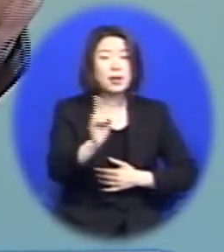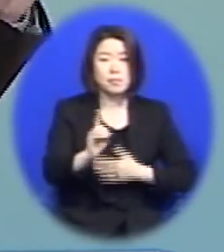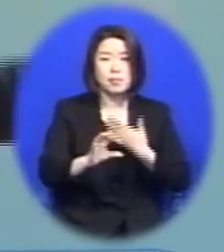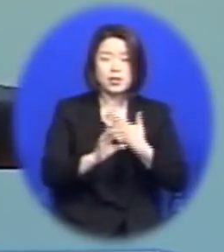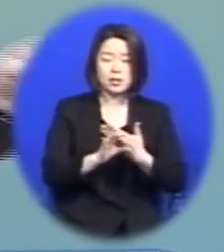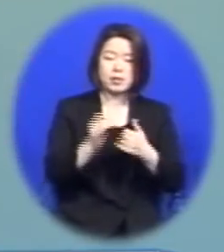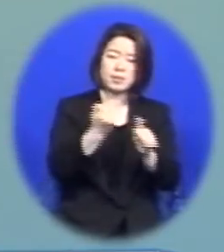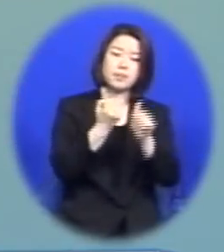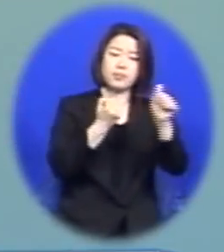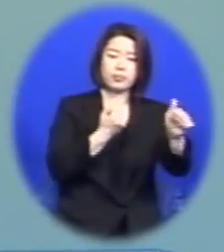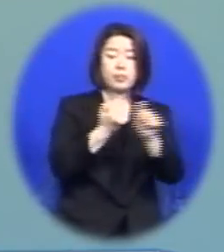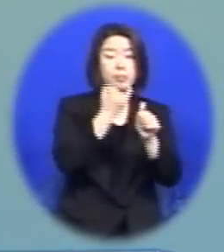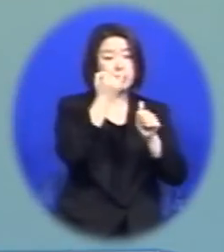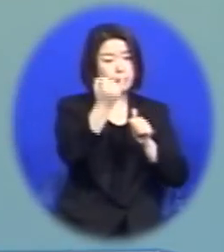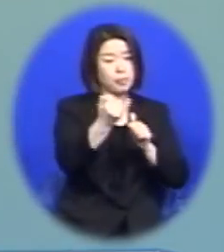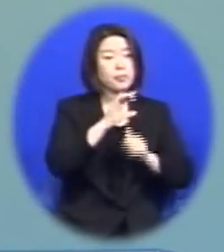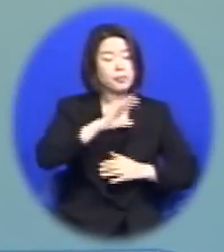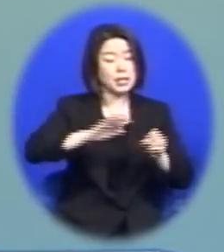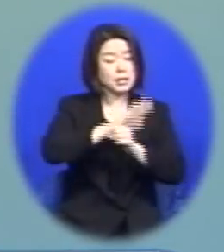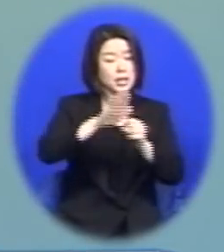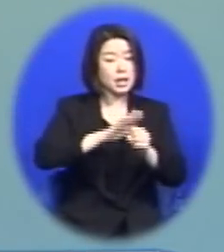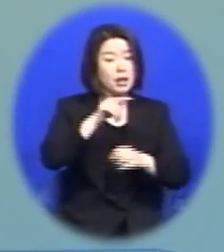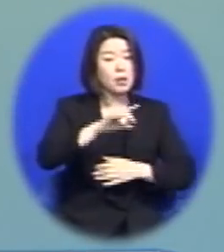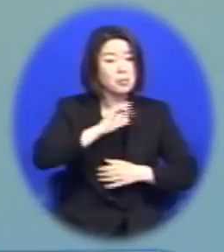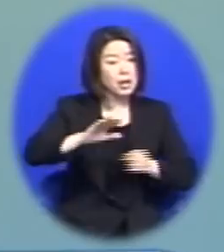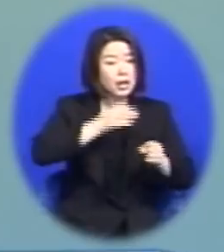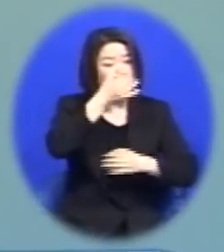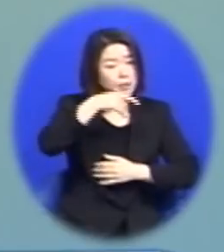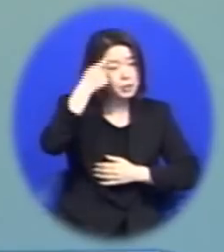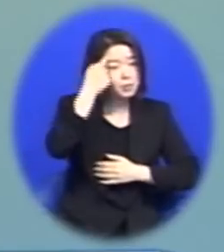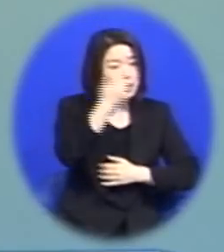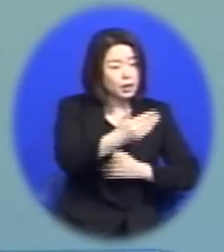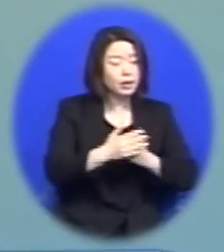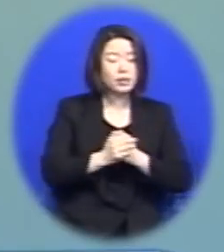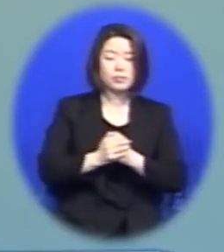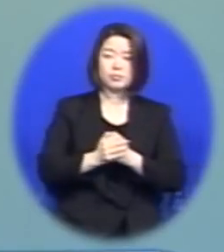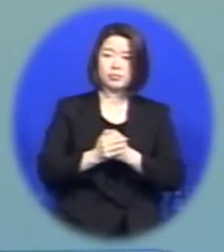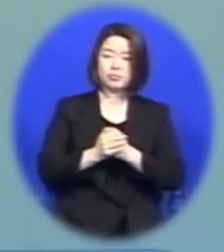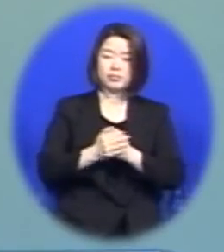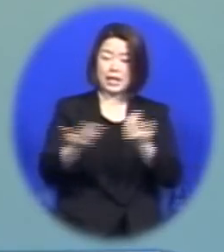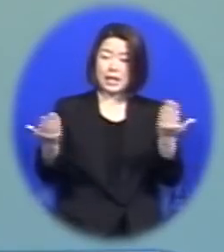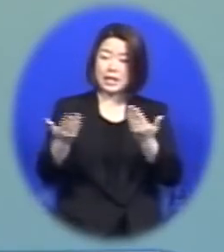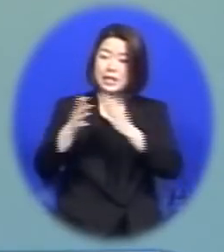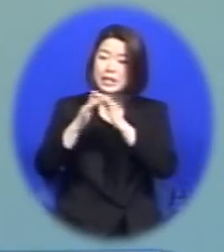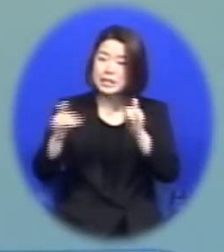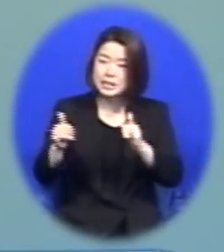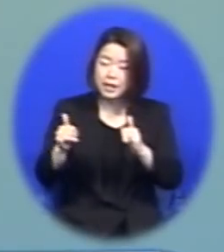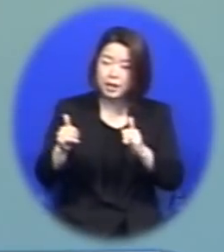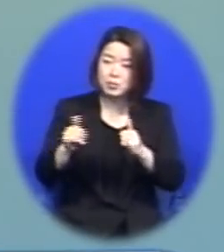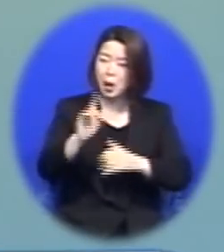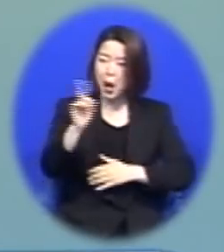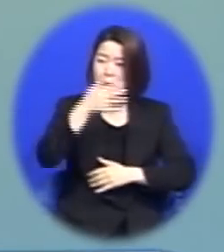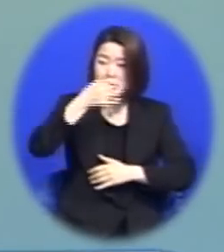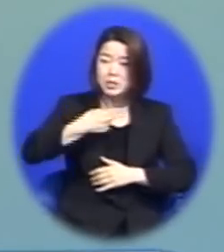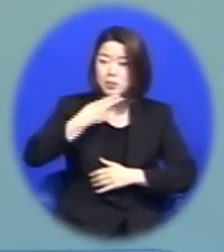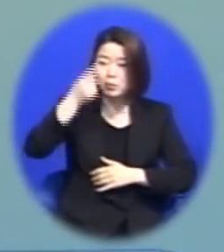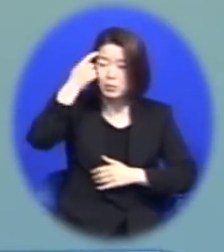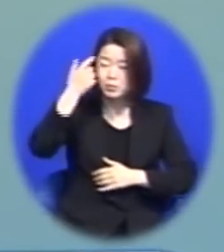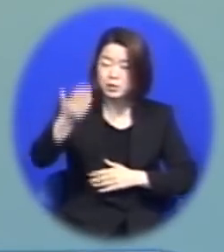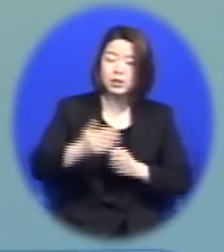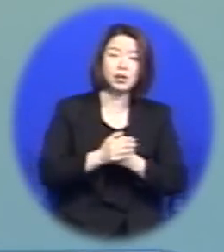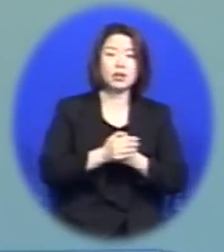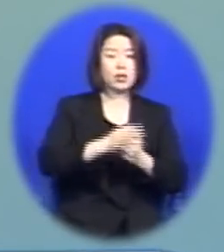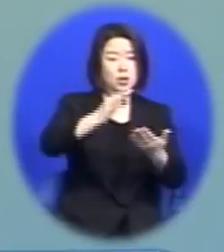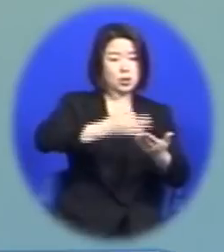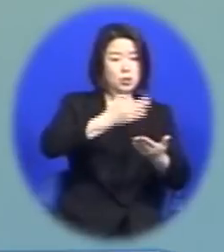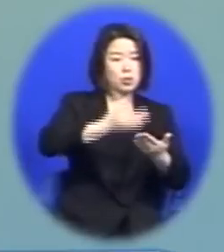배우자를 사랑하는 것만이 힘 드십니까 직장생활은 뭐 아무 힘도 들지 않습니까 돈